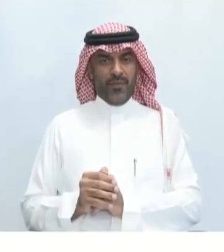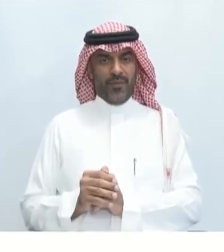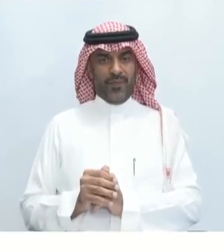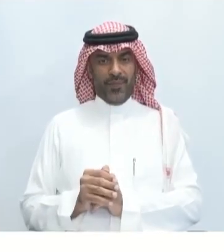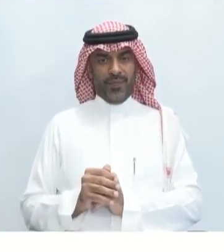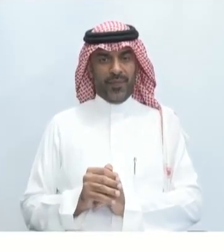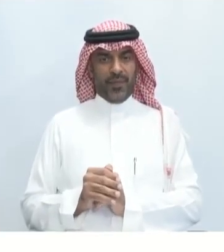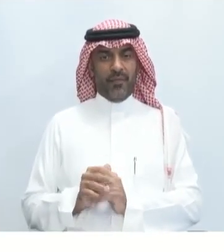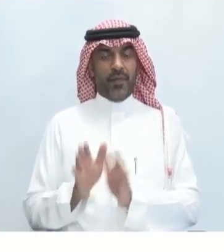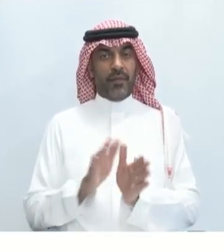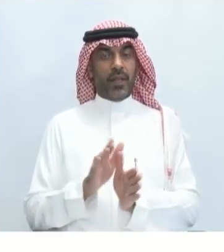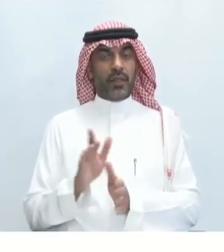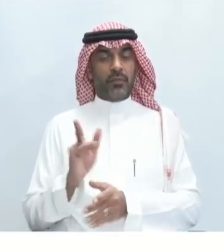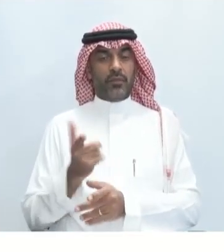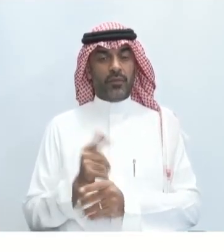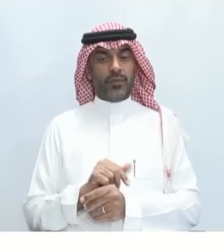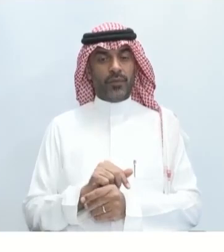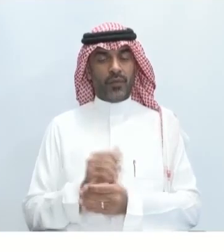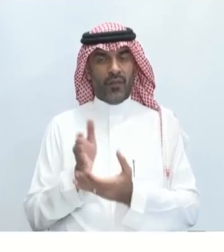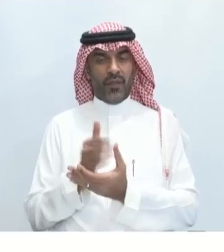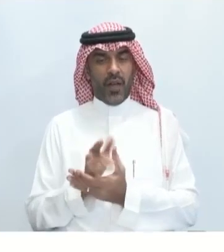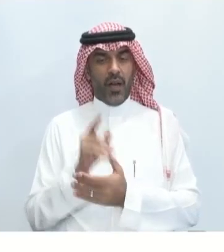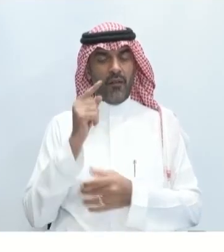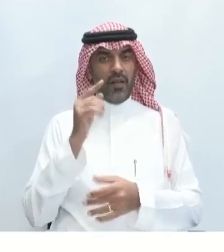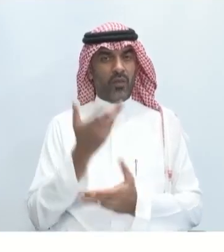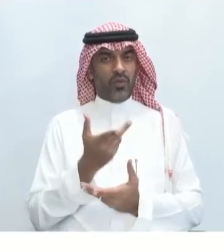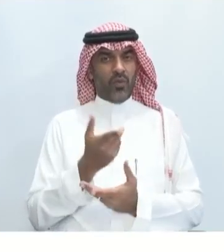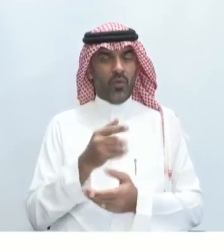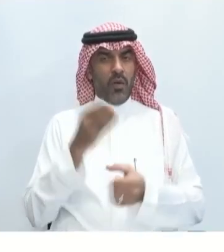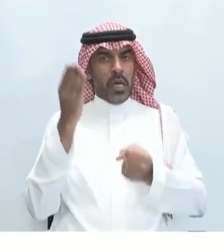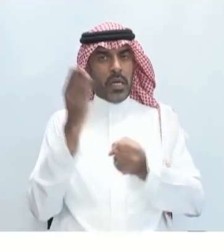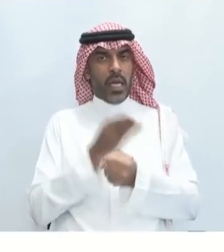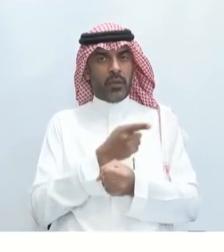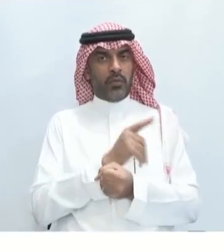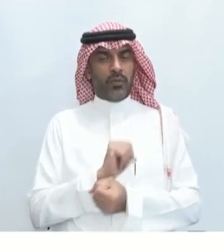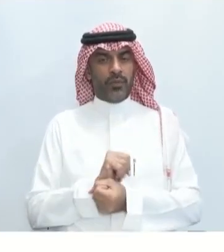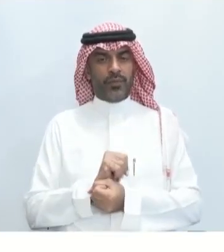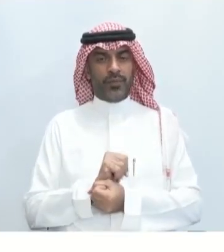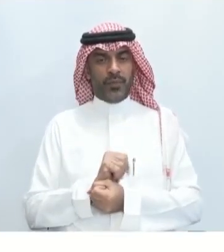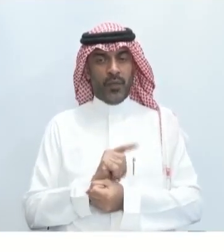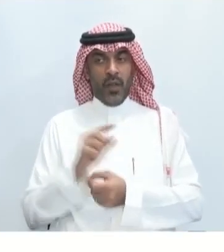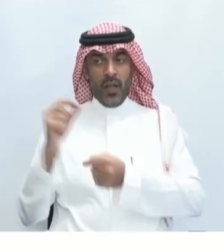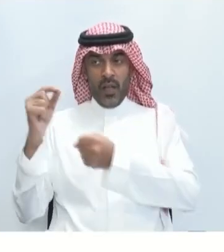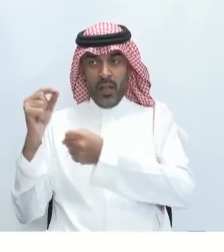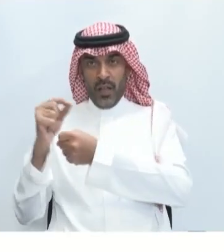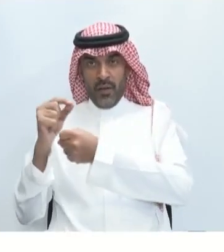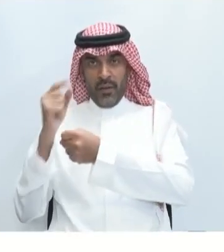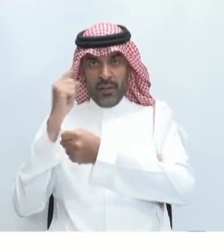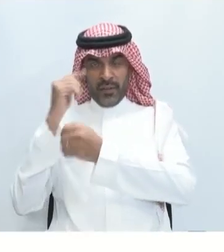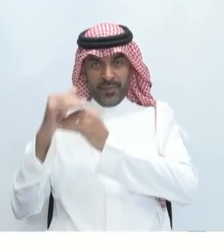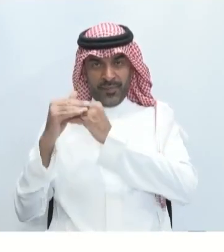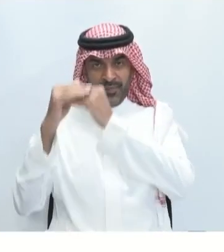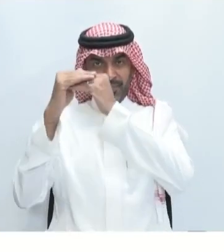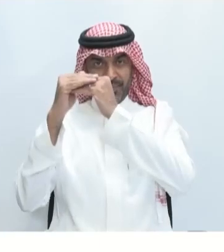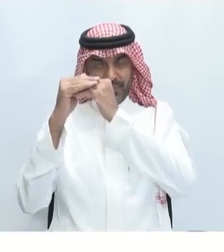الرافع فان فراغ تدل على حاله النصب اذا كانت الضمه تدل على